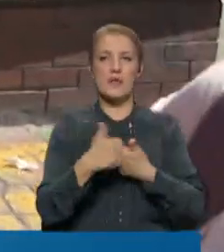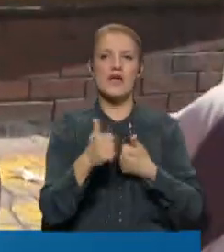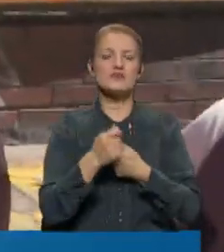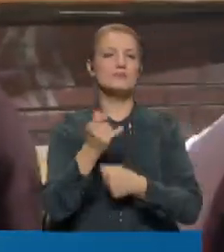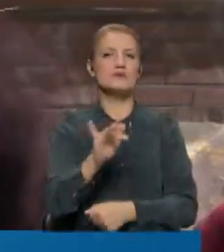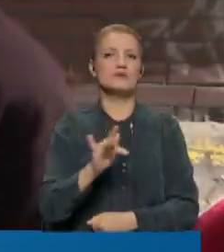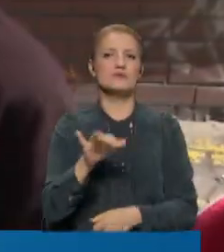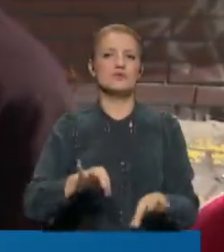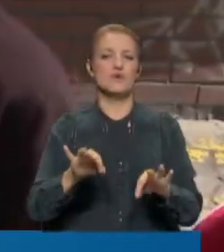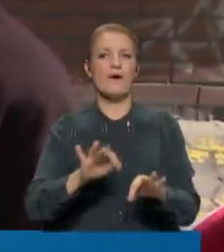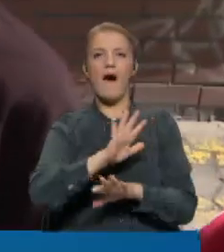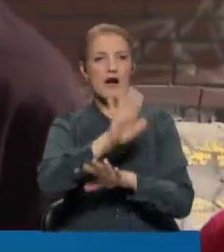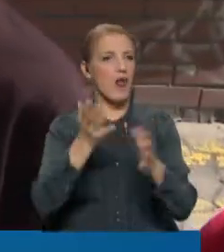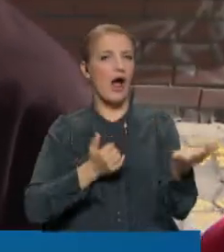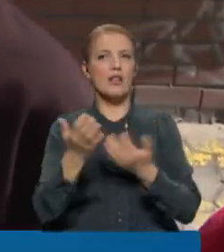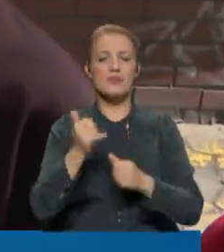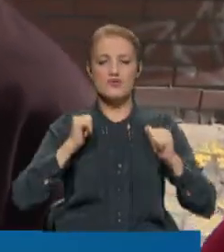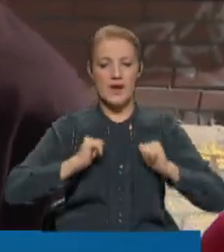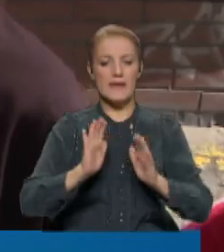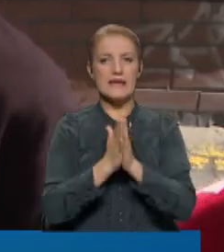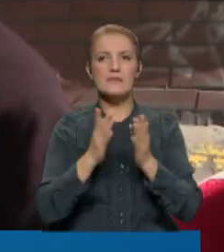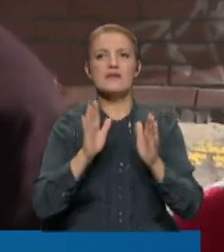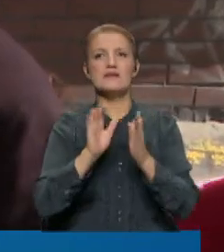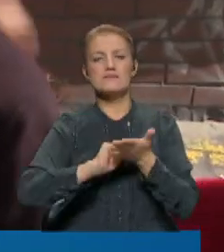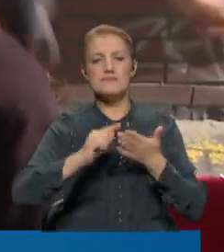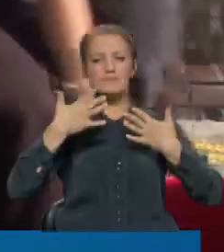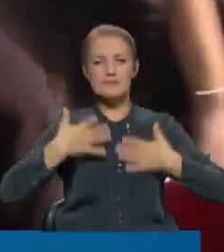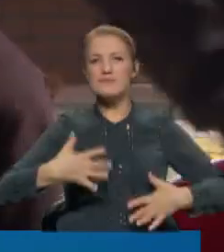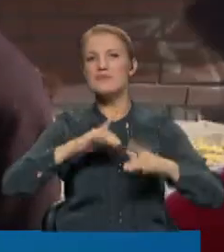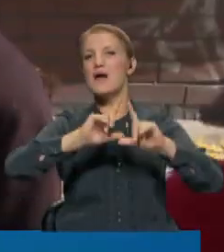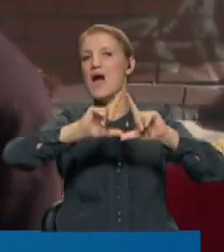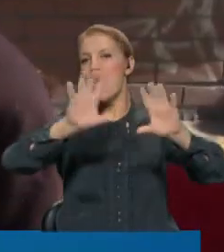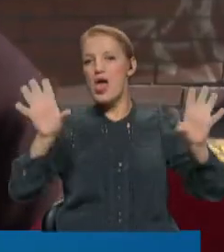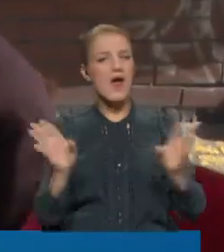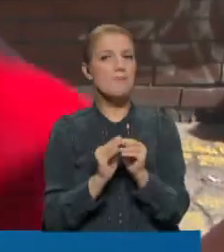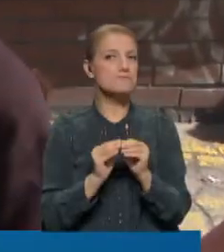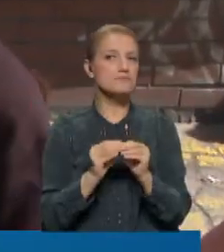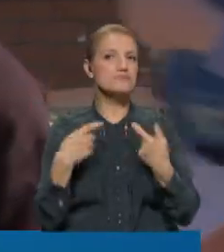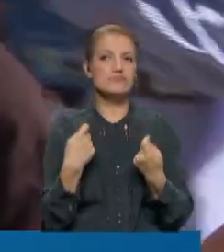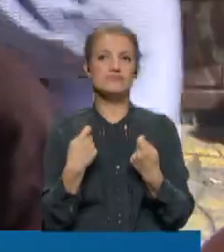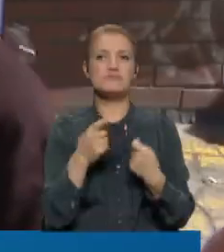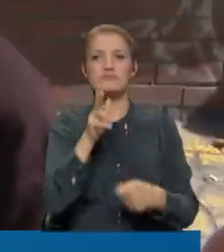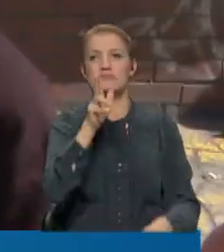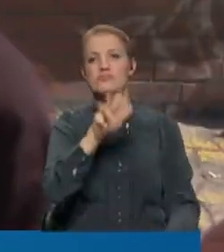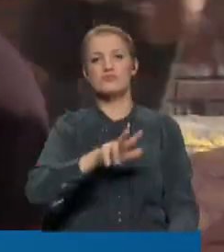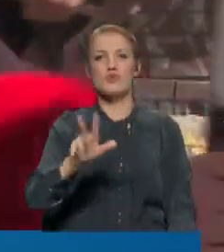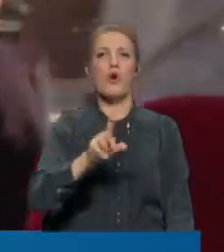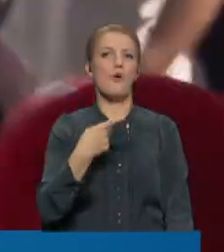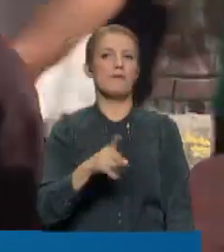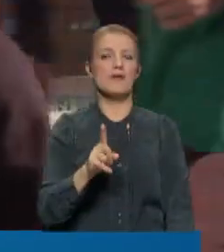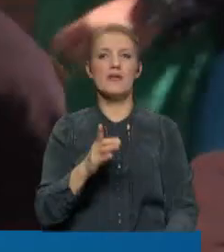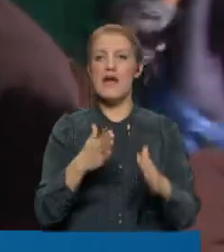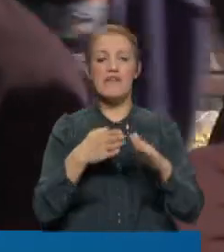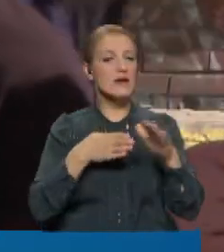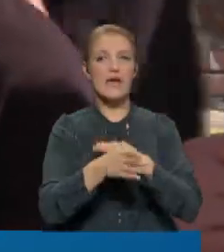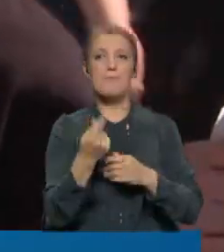işsiz. Şu an her şeyini aldım, çantasını, kitabını, defterini, formasını deseniz size maliyeti ne olur? Üçüne 10 bin. Eve giren